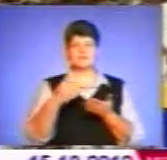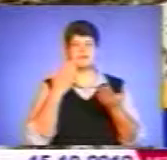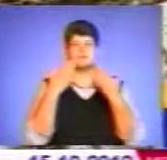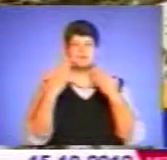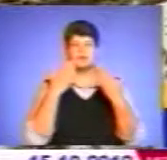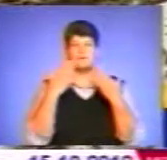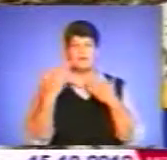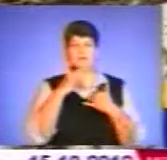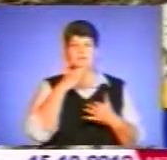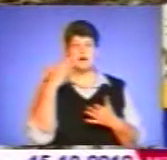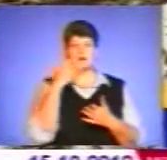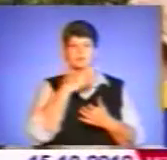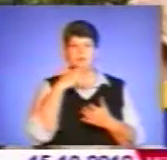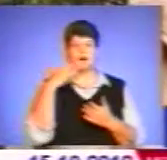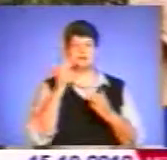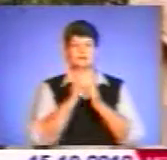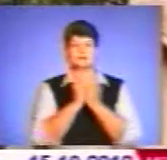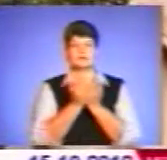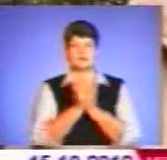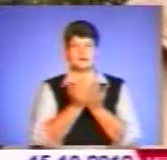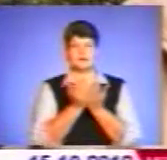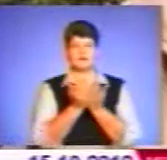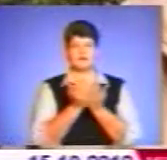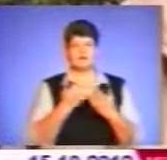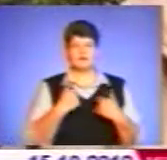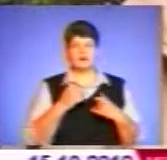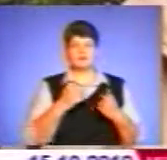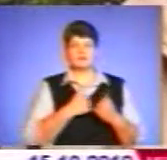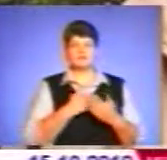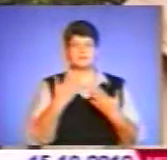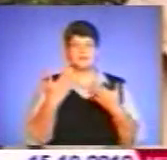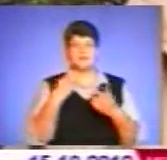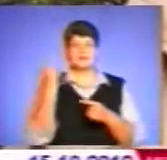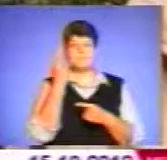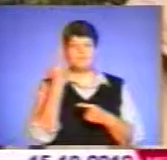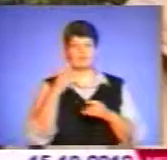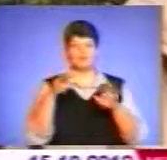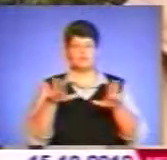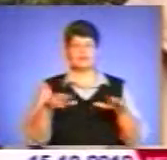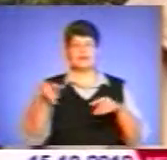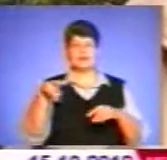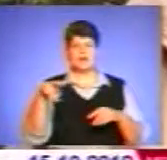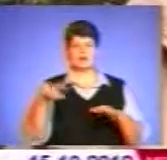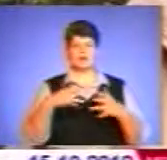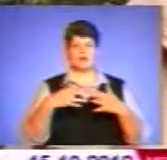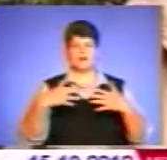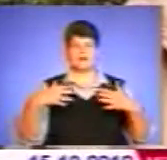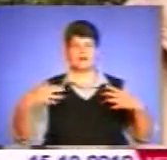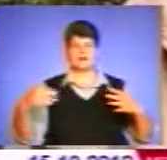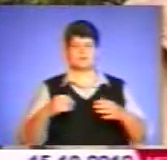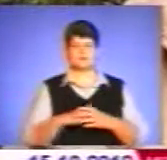слухати багато-багато книгів. Та я теж спілкуватися. У мене спілкування – це на першому місці, література різна.